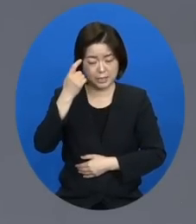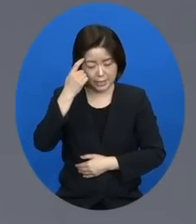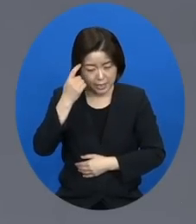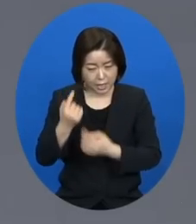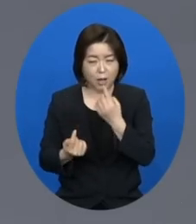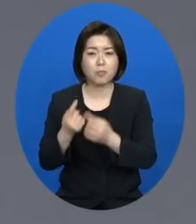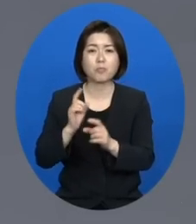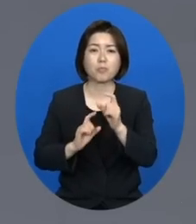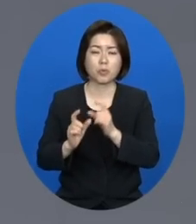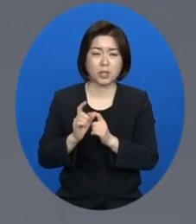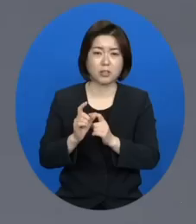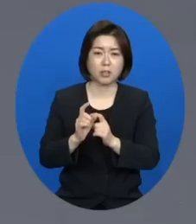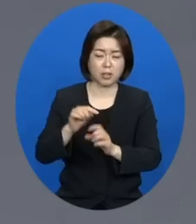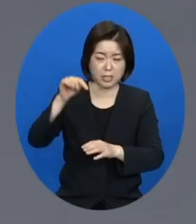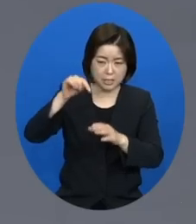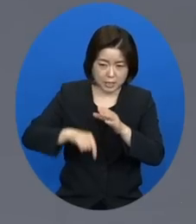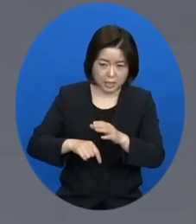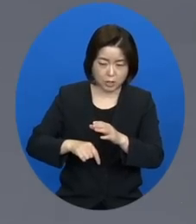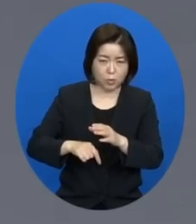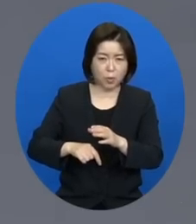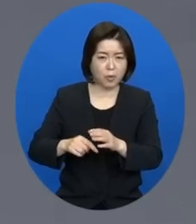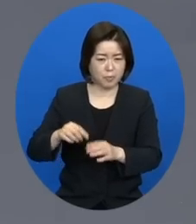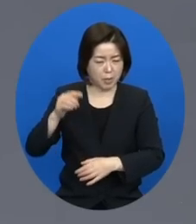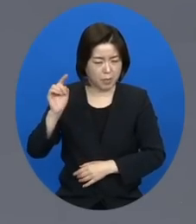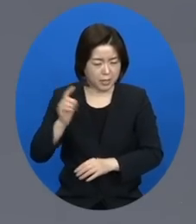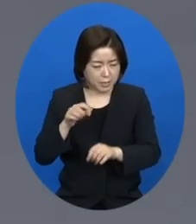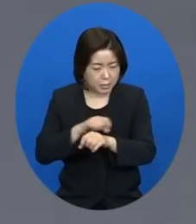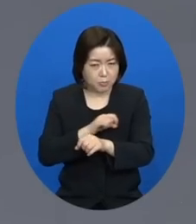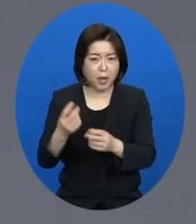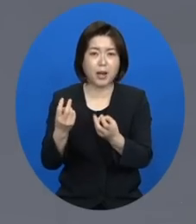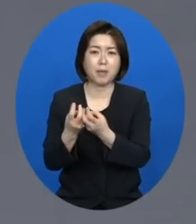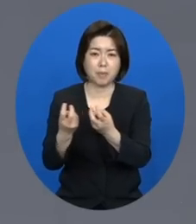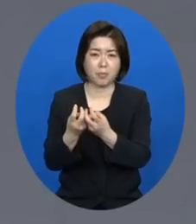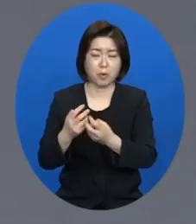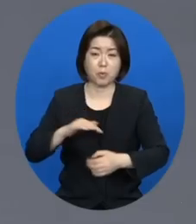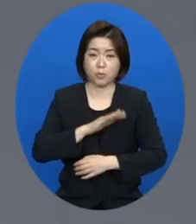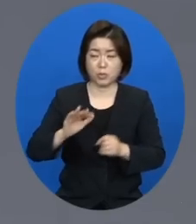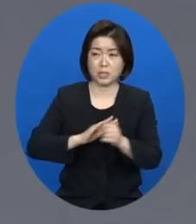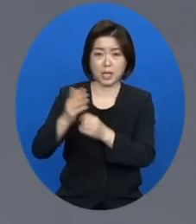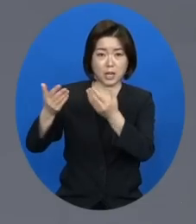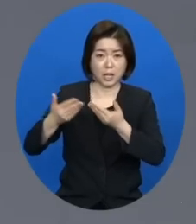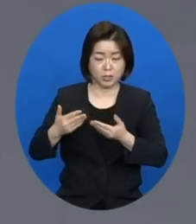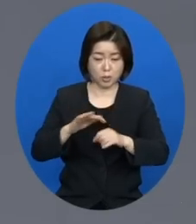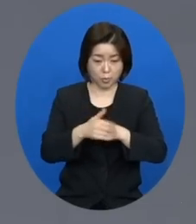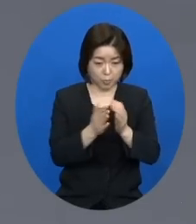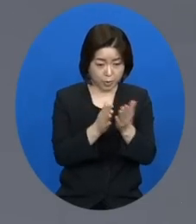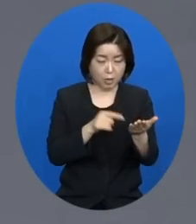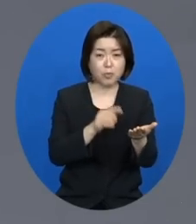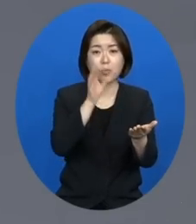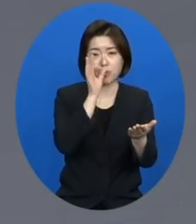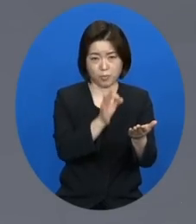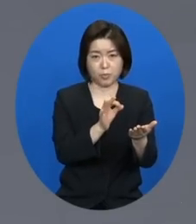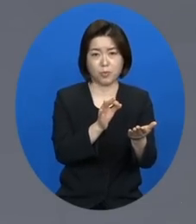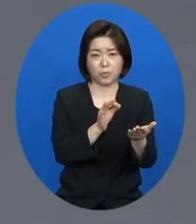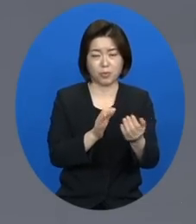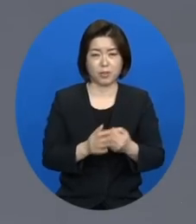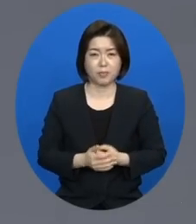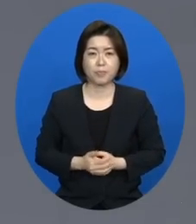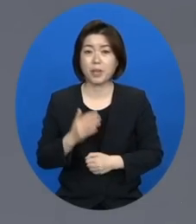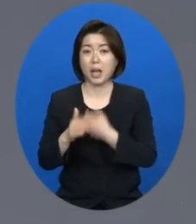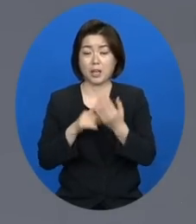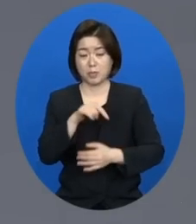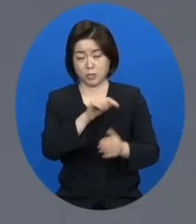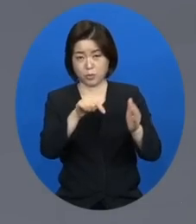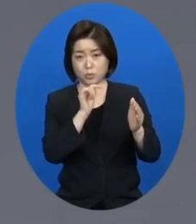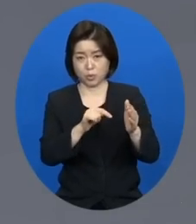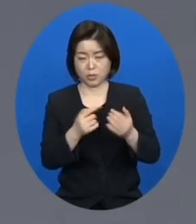것보다 훨씬 더 깊고 심오한 방식으로 우리를 사랑하신다고 오늘 본문을 통해서 말씀을 하시는 거예요. 그리고 하나님은 그